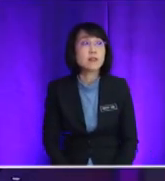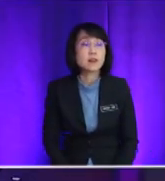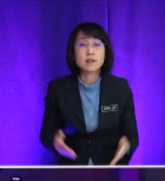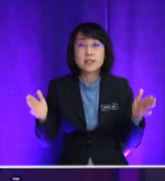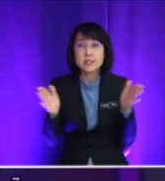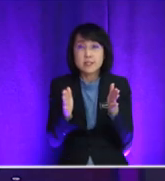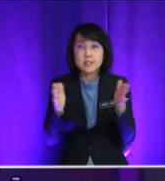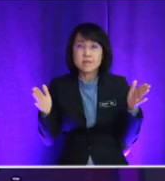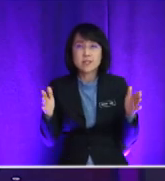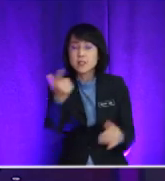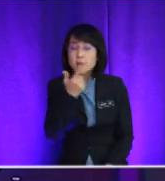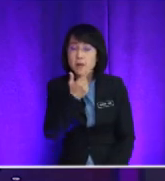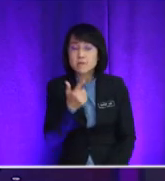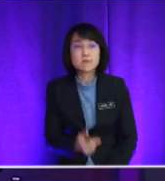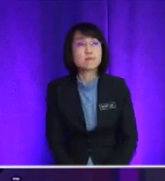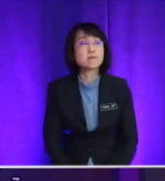cantik